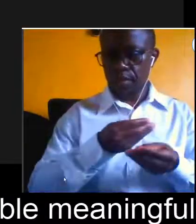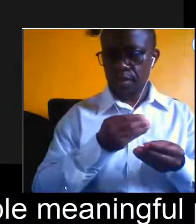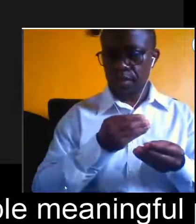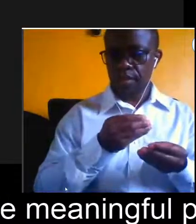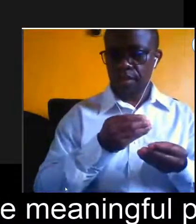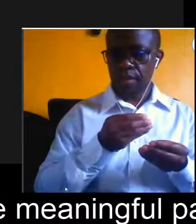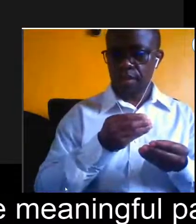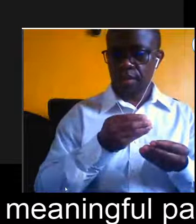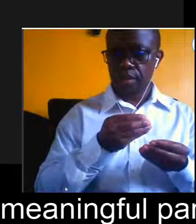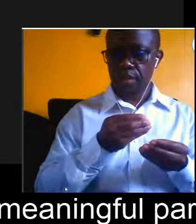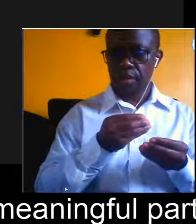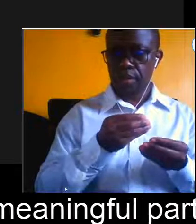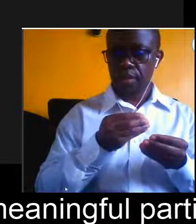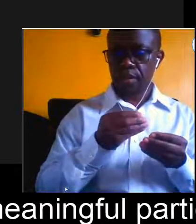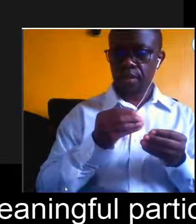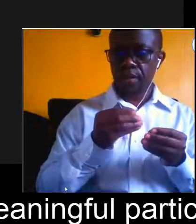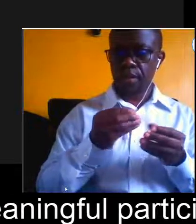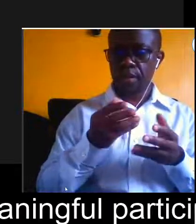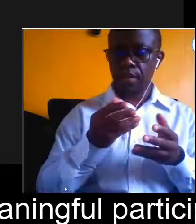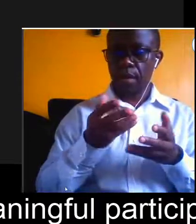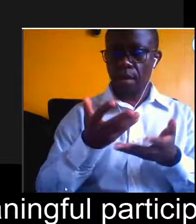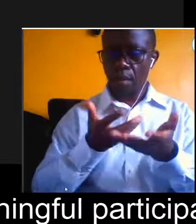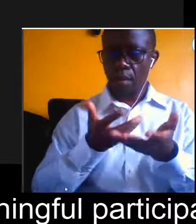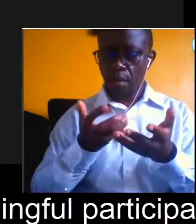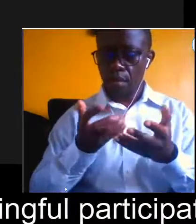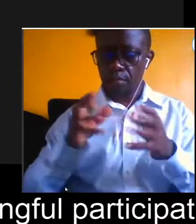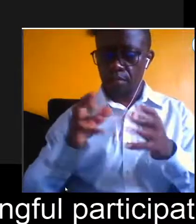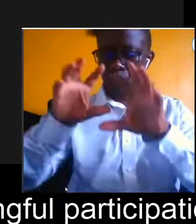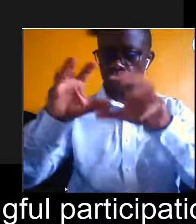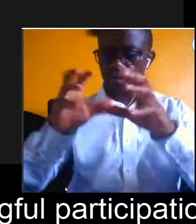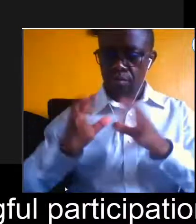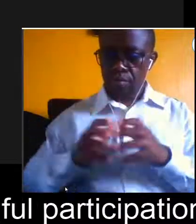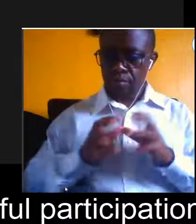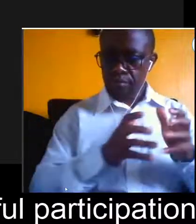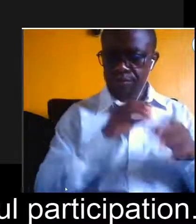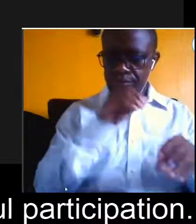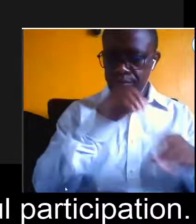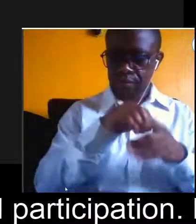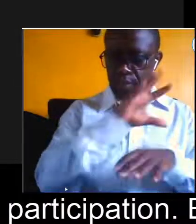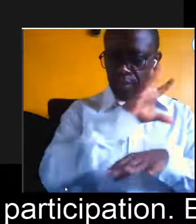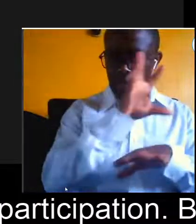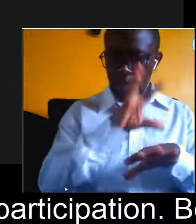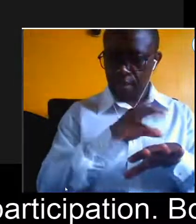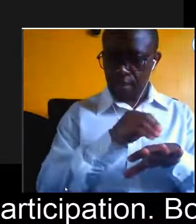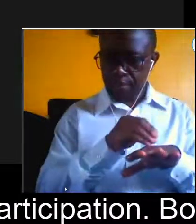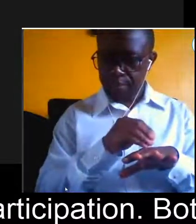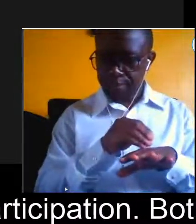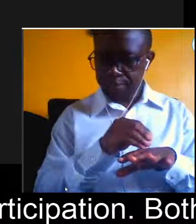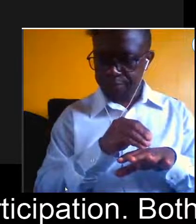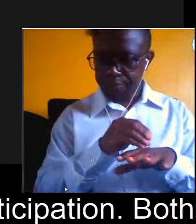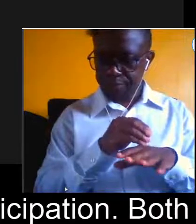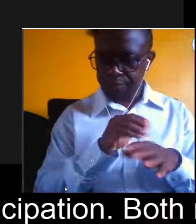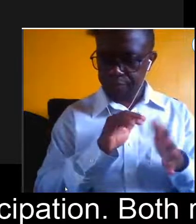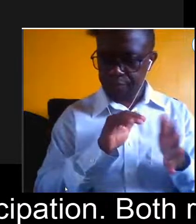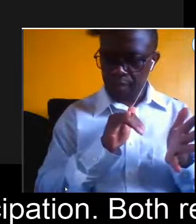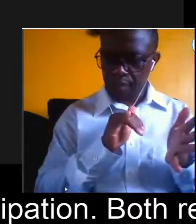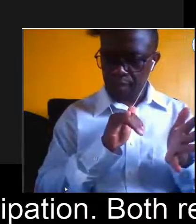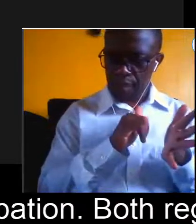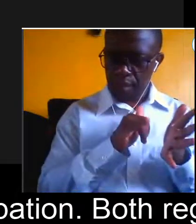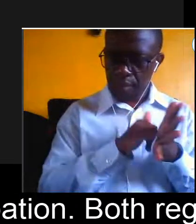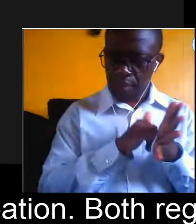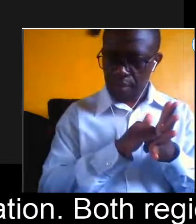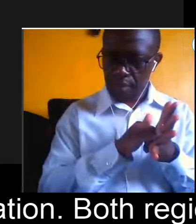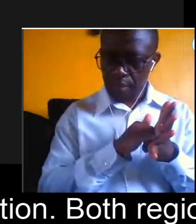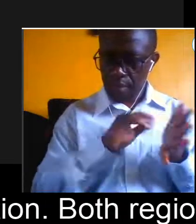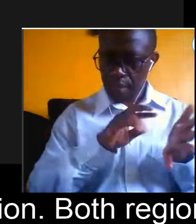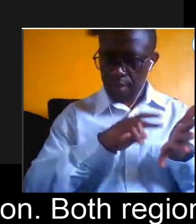la gestion de ces enfants. Donc, les enfants, après un mois, on les a revis au niveau national. Cela, on peut dire une